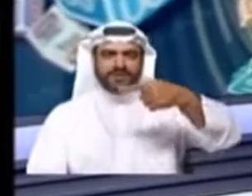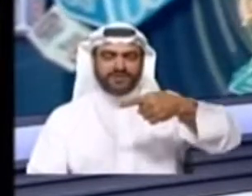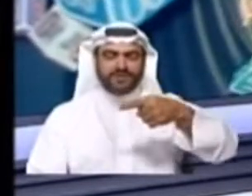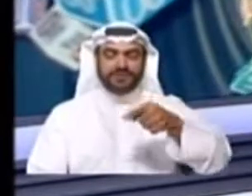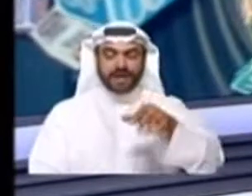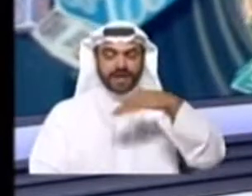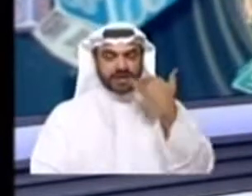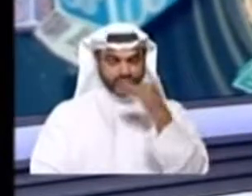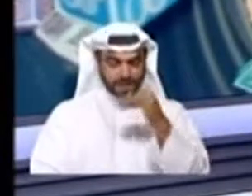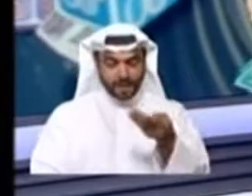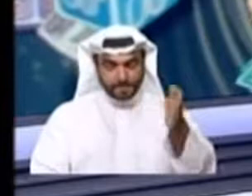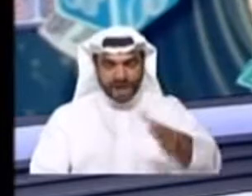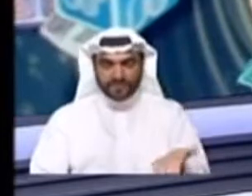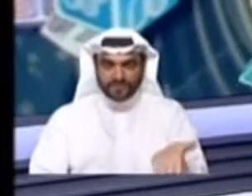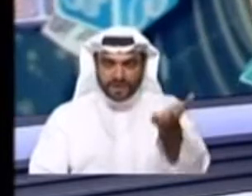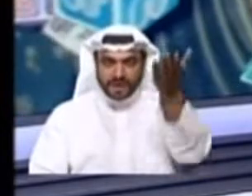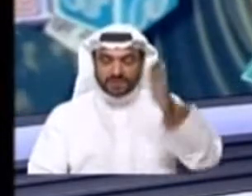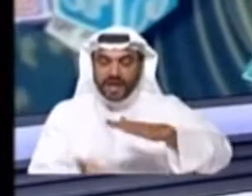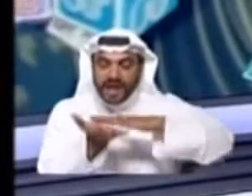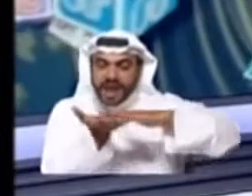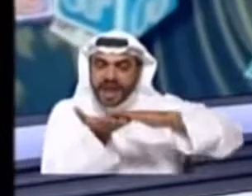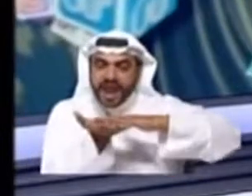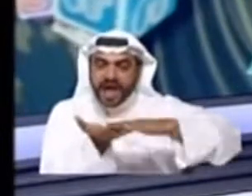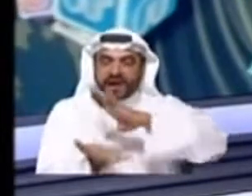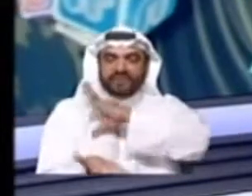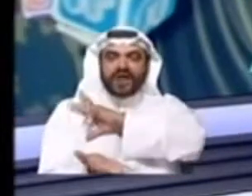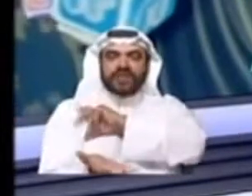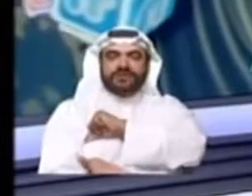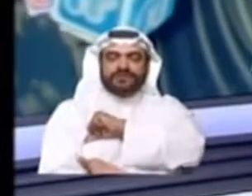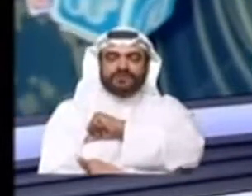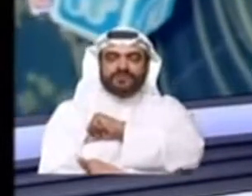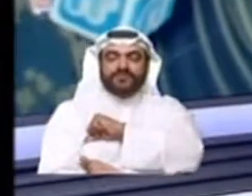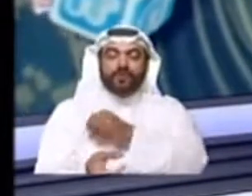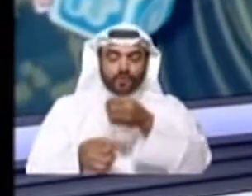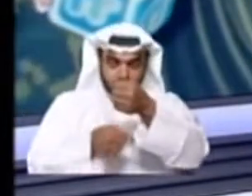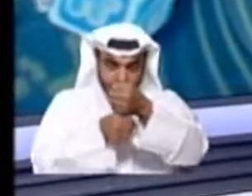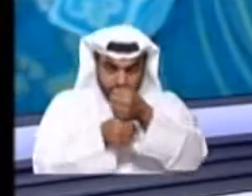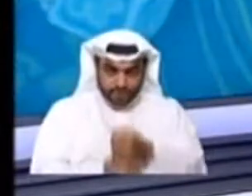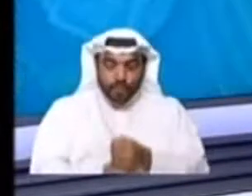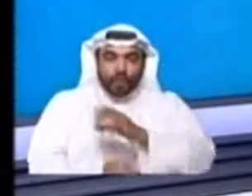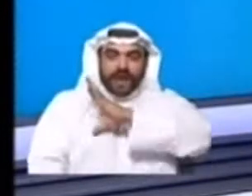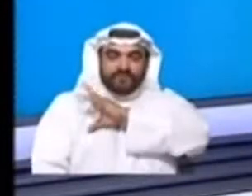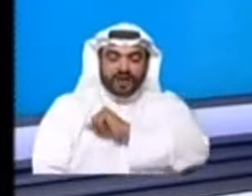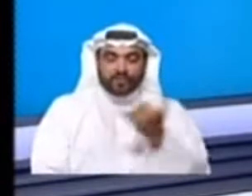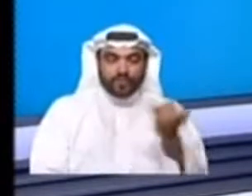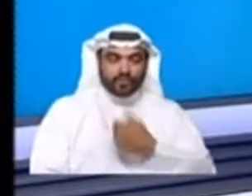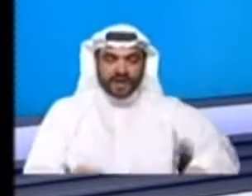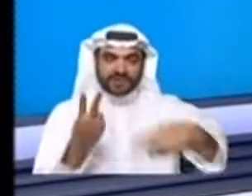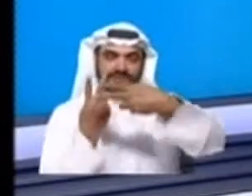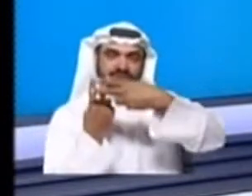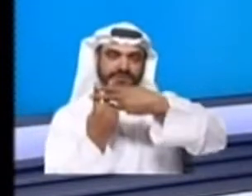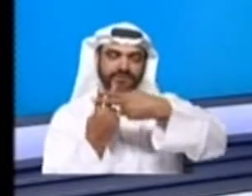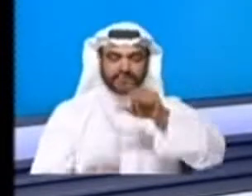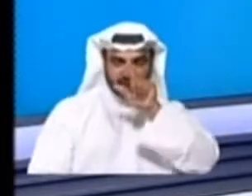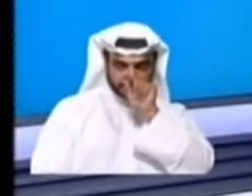للعالم والاحتلال، معلنين أن الأرض فلسطينية. وتأكيدا على تضامنهم مع شقائهم الفلسطينيين، أطلق المغردون على